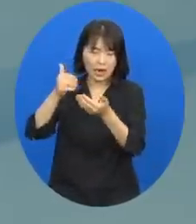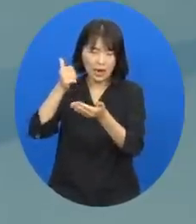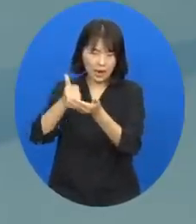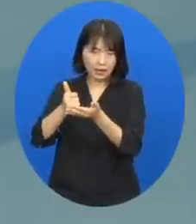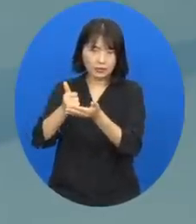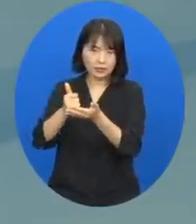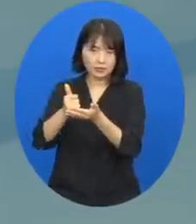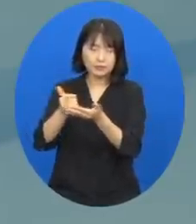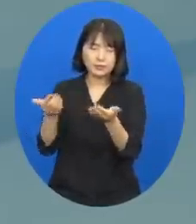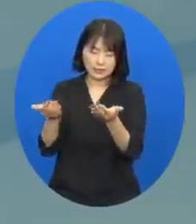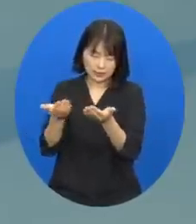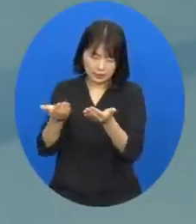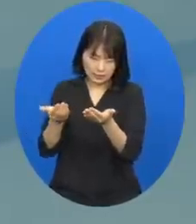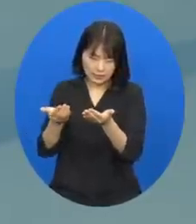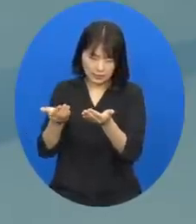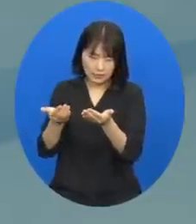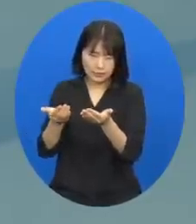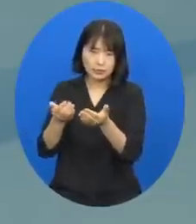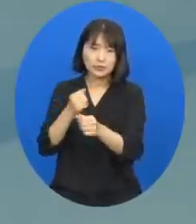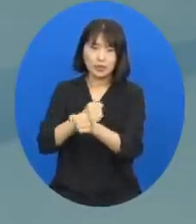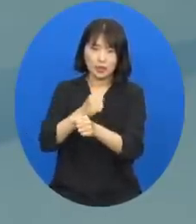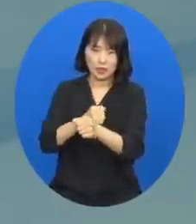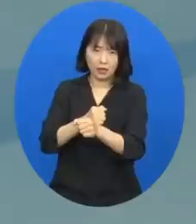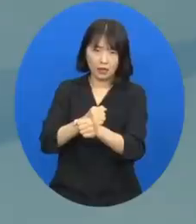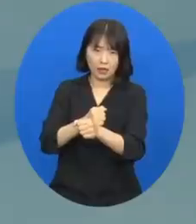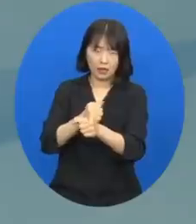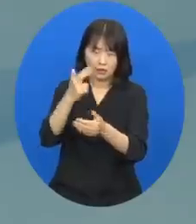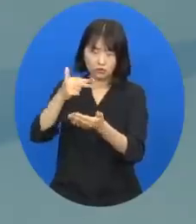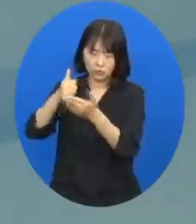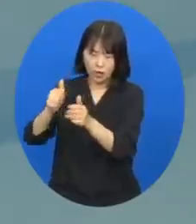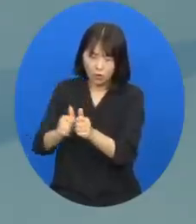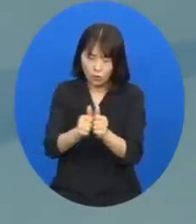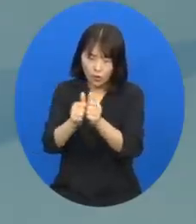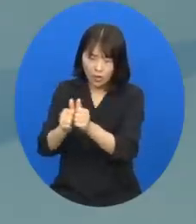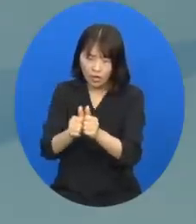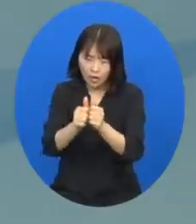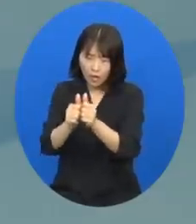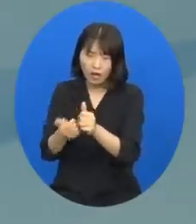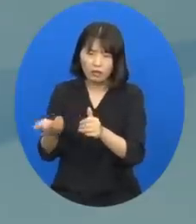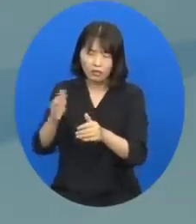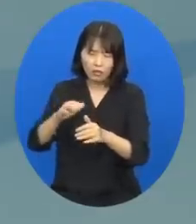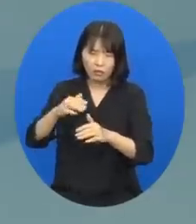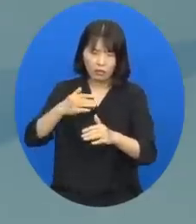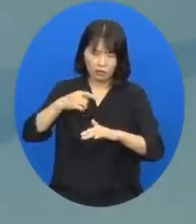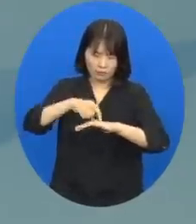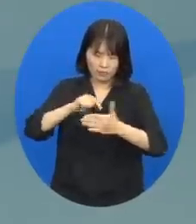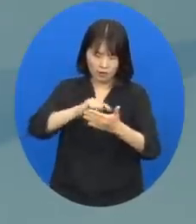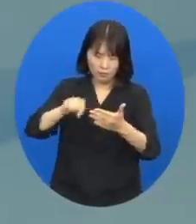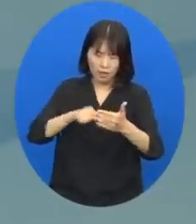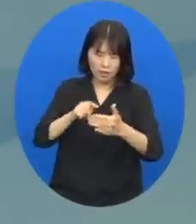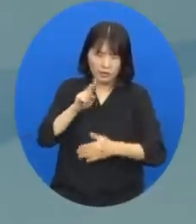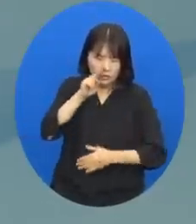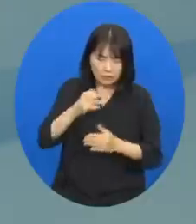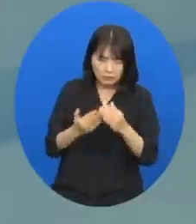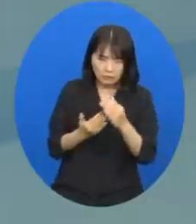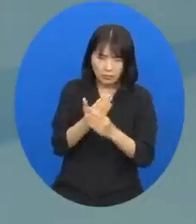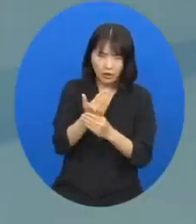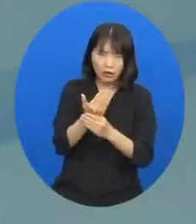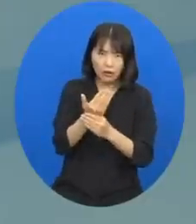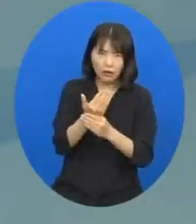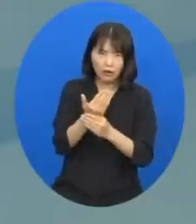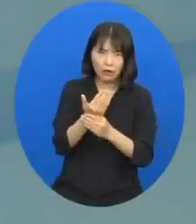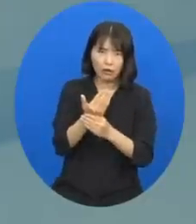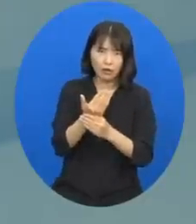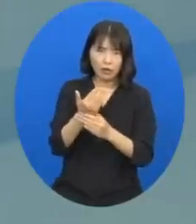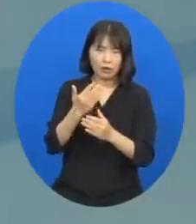한다고 하면서 시기심이 나타난다면 내 안의 진수 이성의 문제가 있는 거예요 시기는